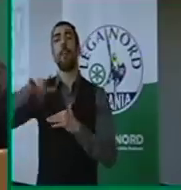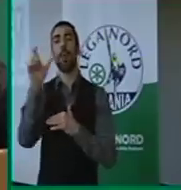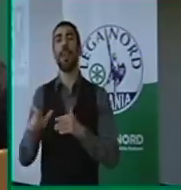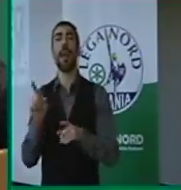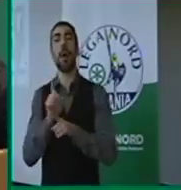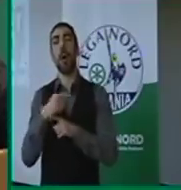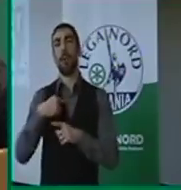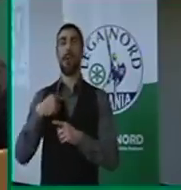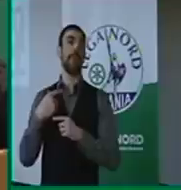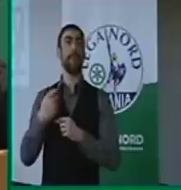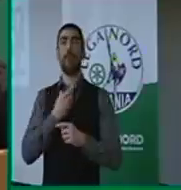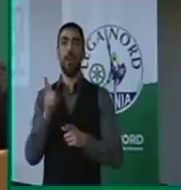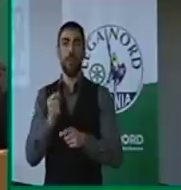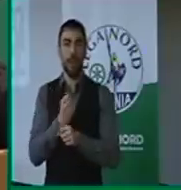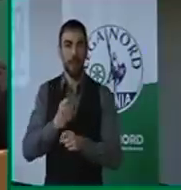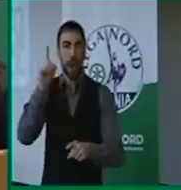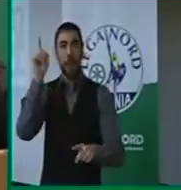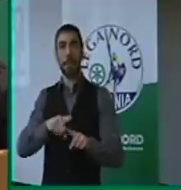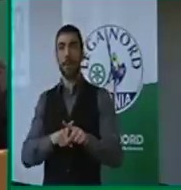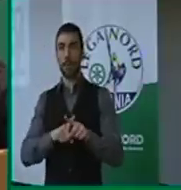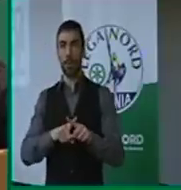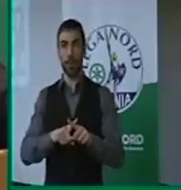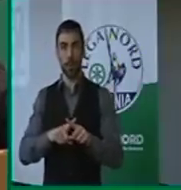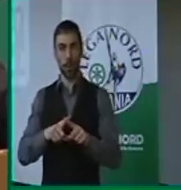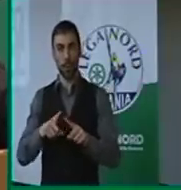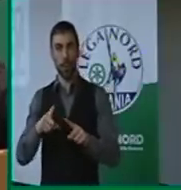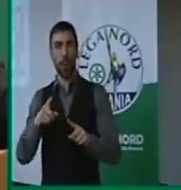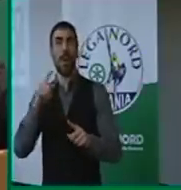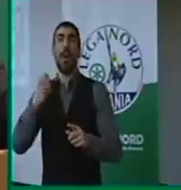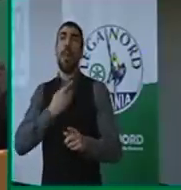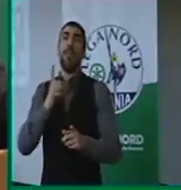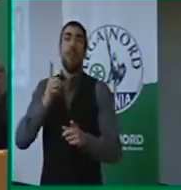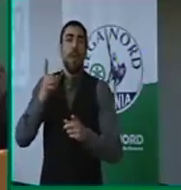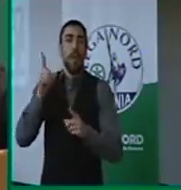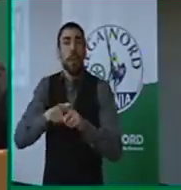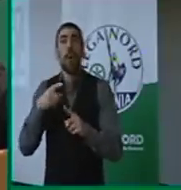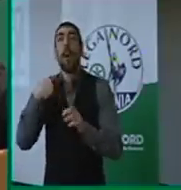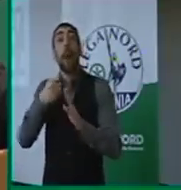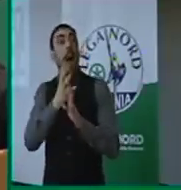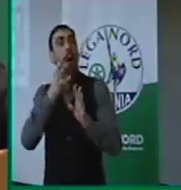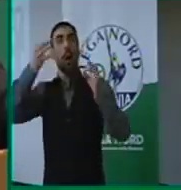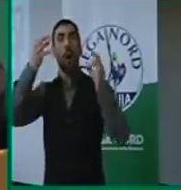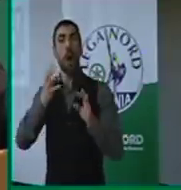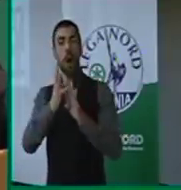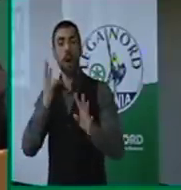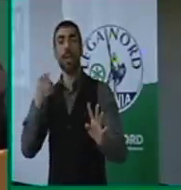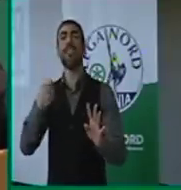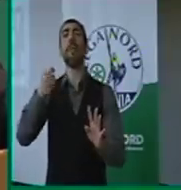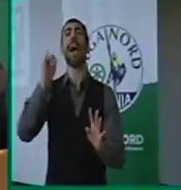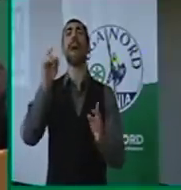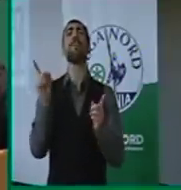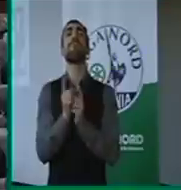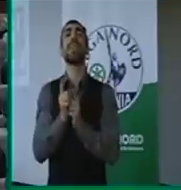gente corrotta tutti in fila ordinati a pagare la Mini IMU tutti in fila con una formula che